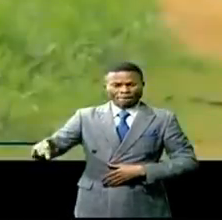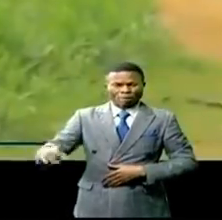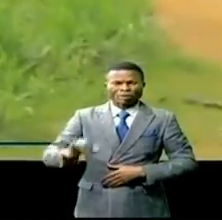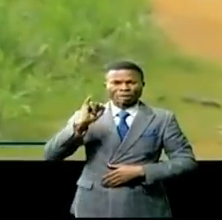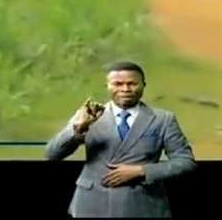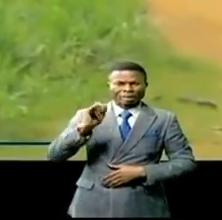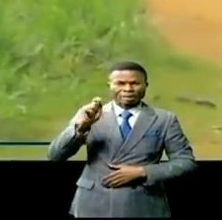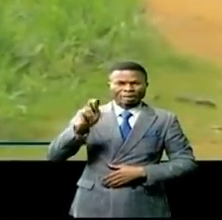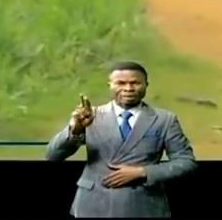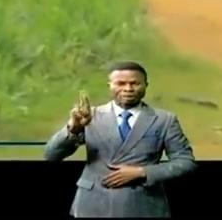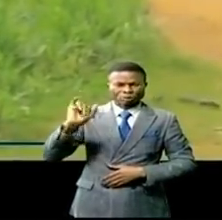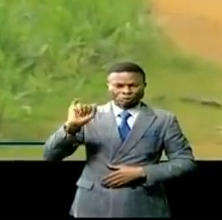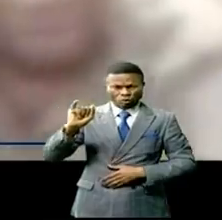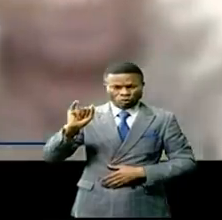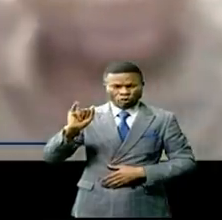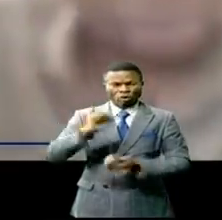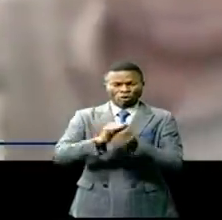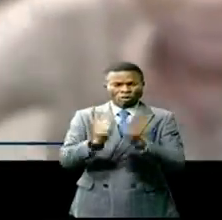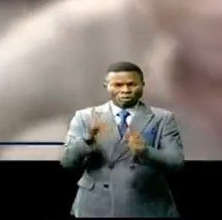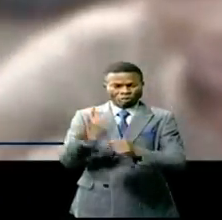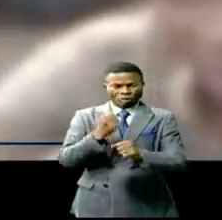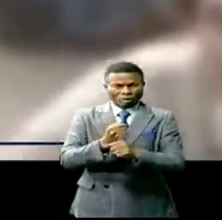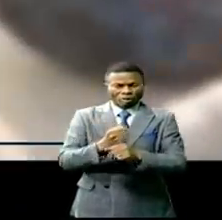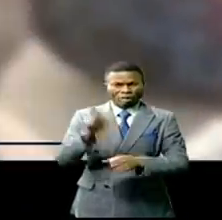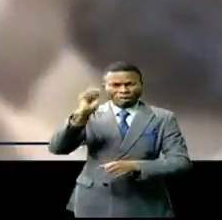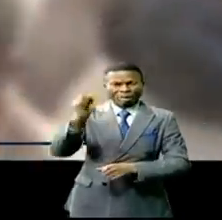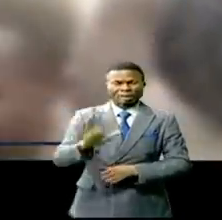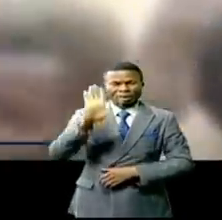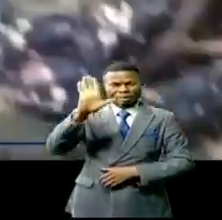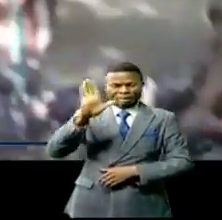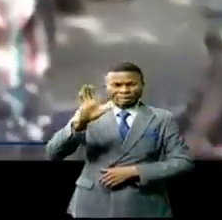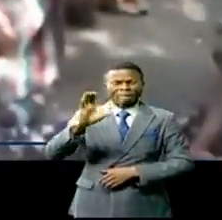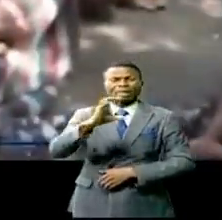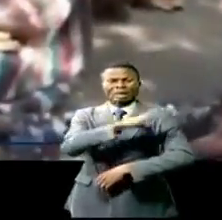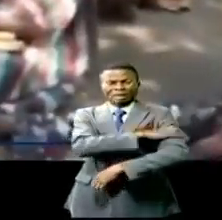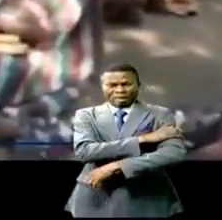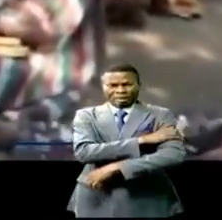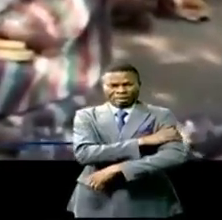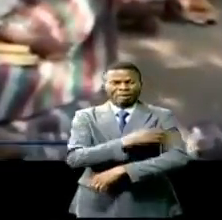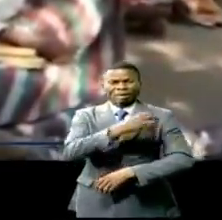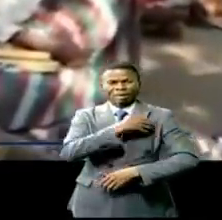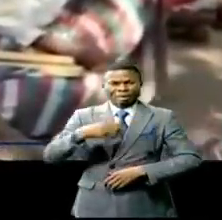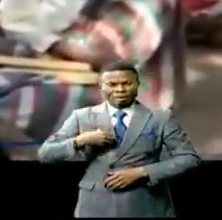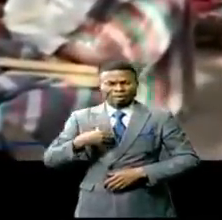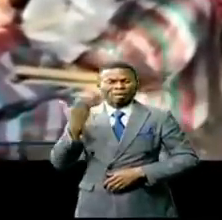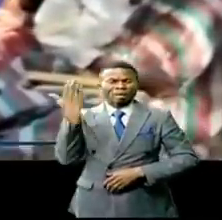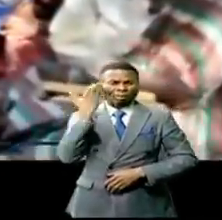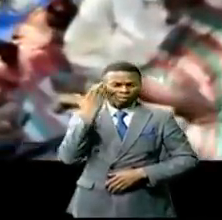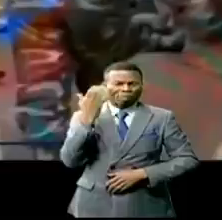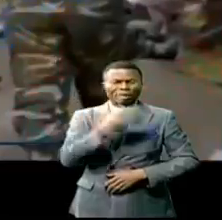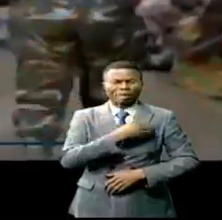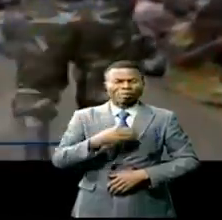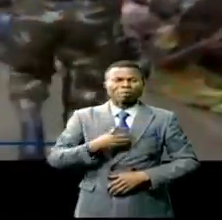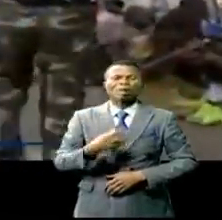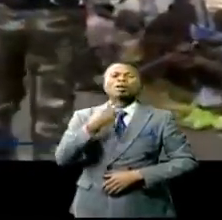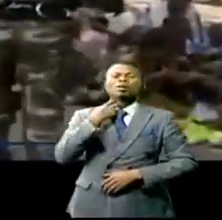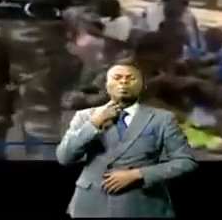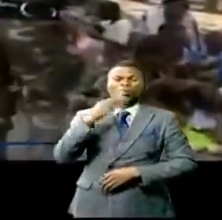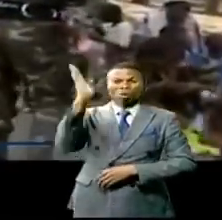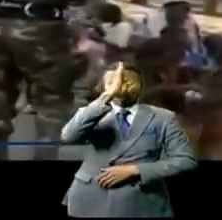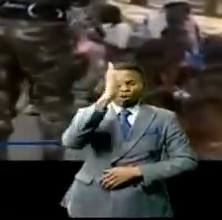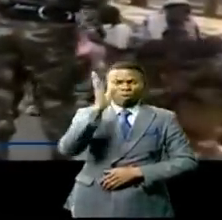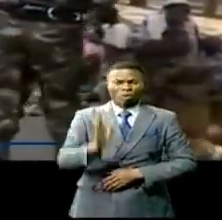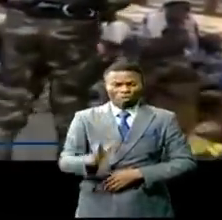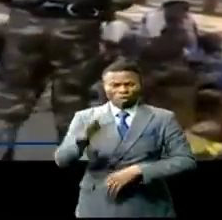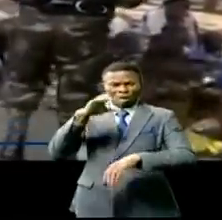regard des actions militaires certains intrants cinq autres civils dont deux femmes deux hommes et des enfants prise en otage par les terroristes addow ont